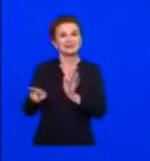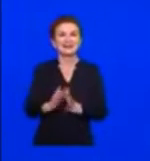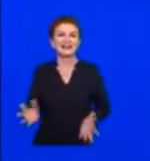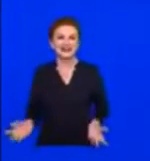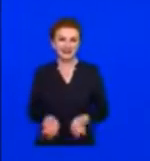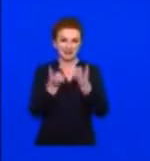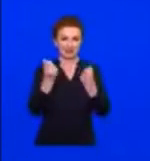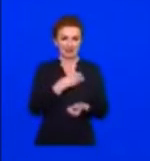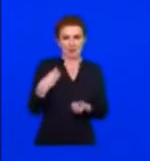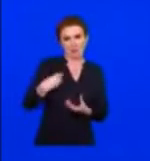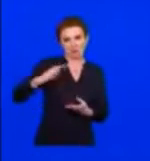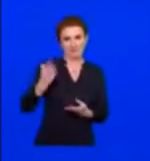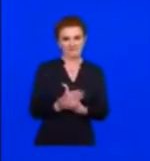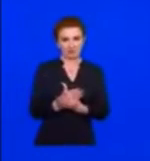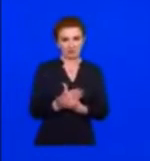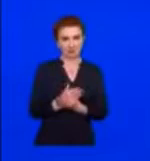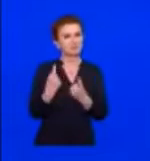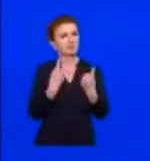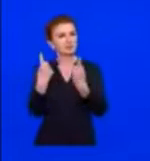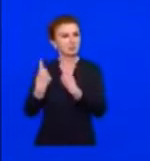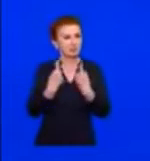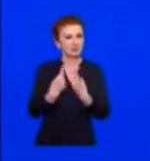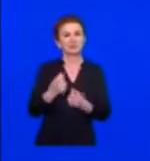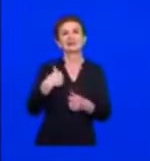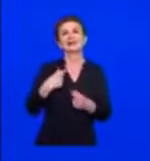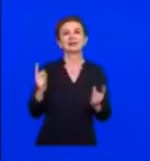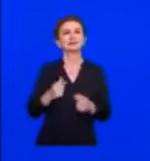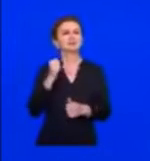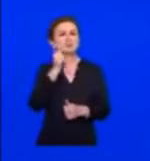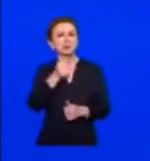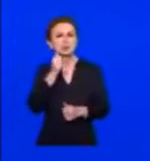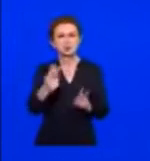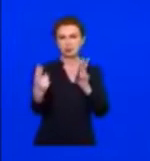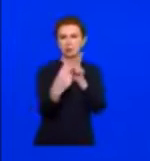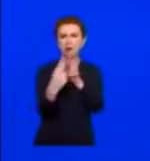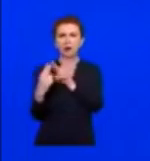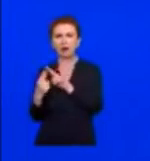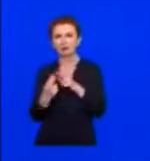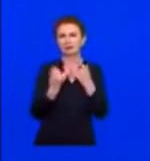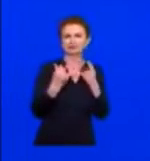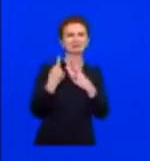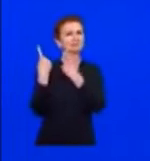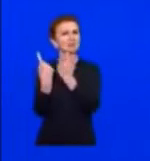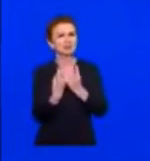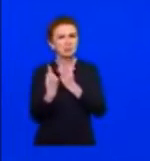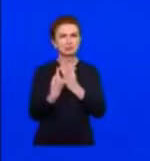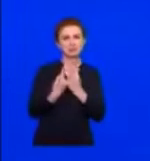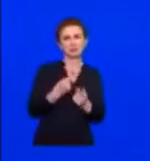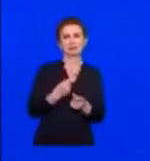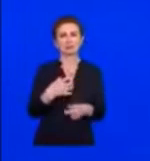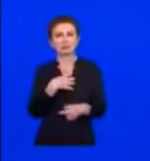polskich przedsiębiorców. Ja jestem codziennie w kontakcie z przedsiębiorcami i chcę uratować maksymalnie wiele, możliwie